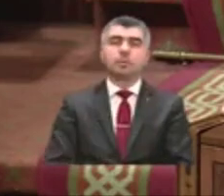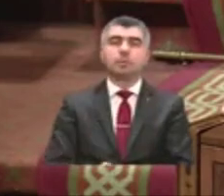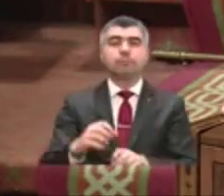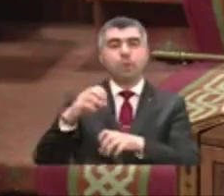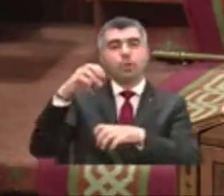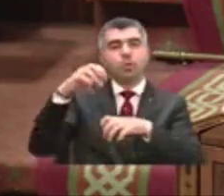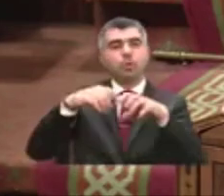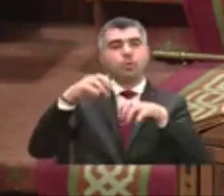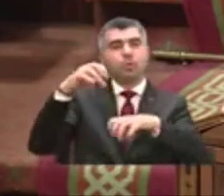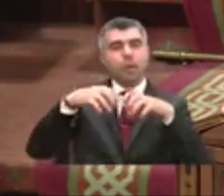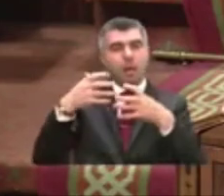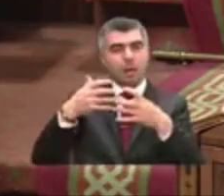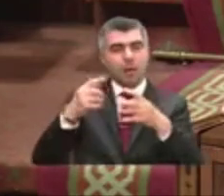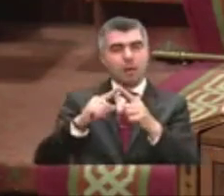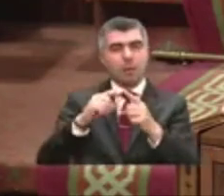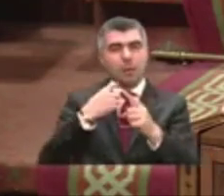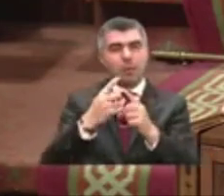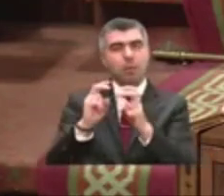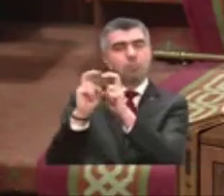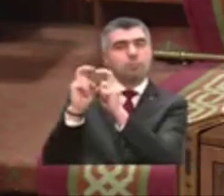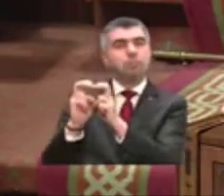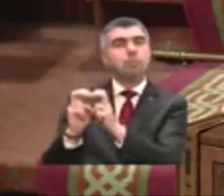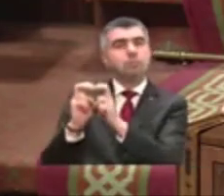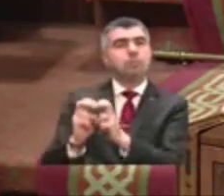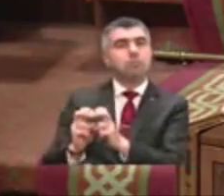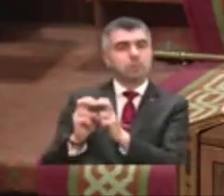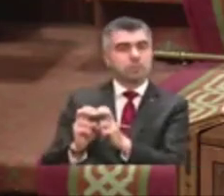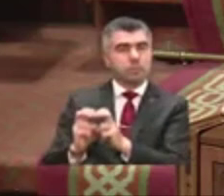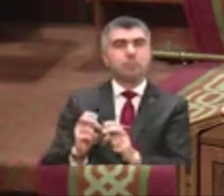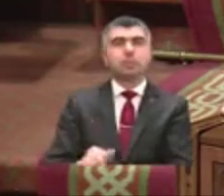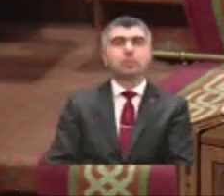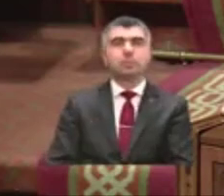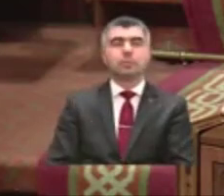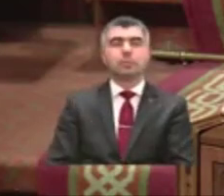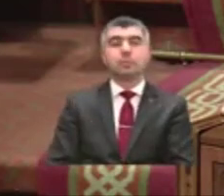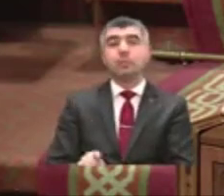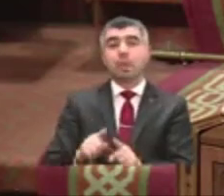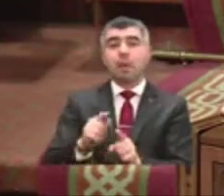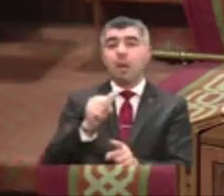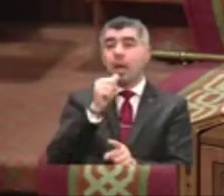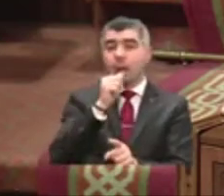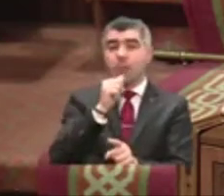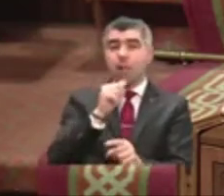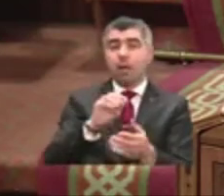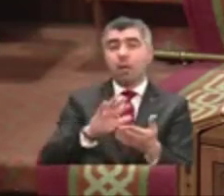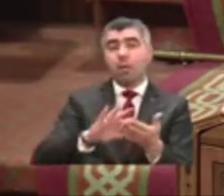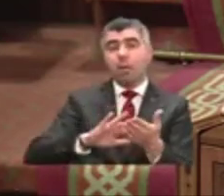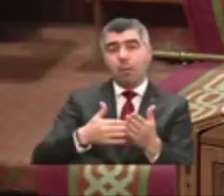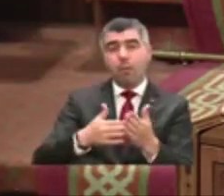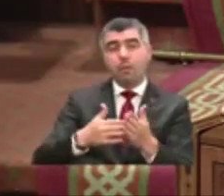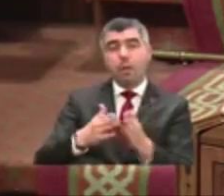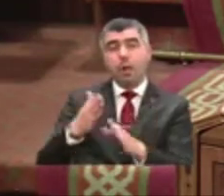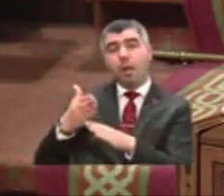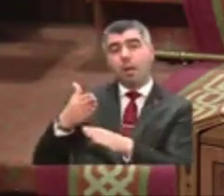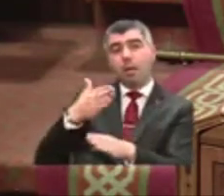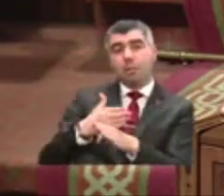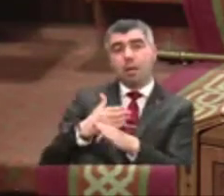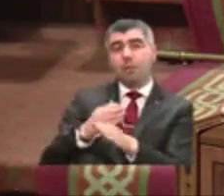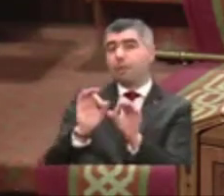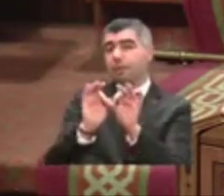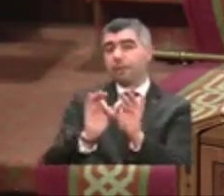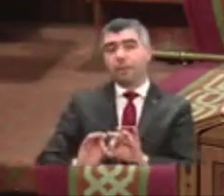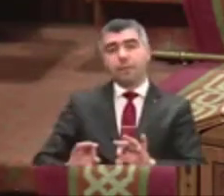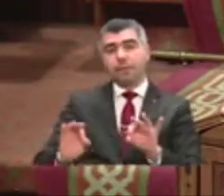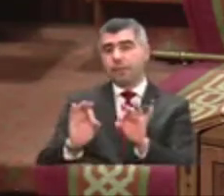التساقطات المطرية اللي عرفت واحد التراجع كبير، والواردات المائية اللي جعلت أن اليوم فاحنا في